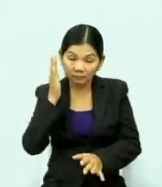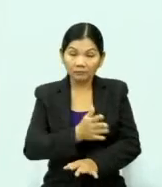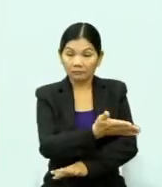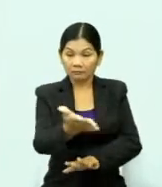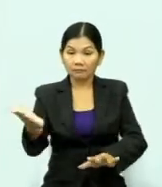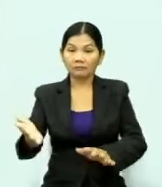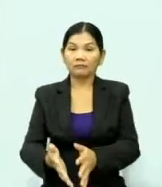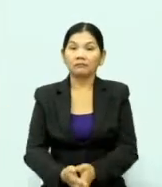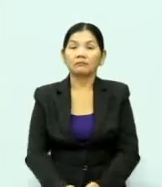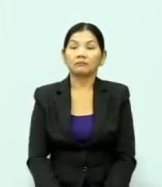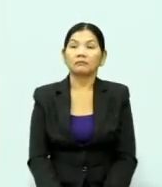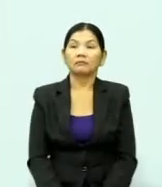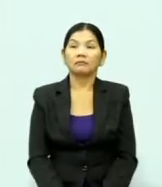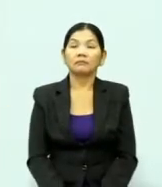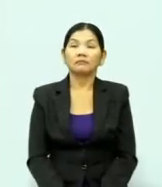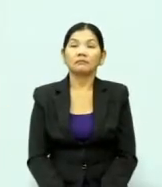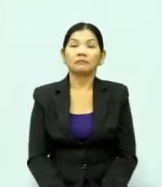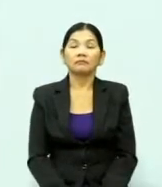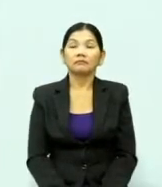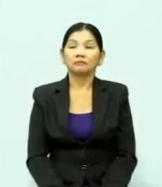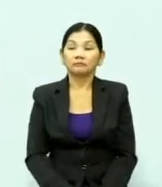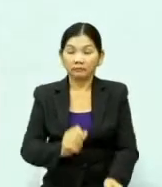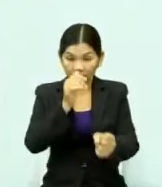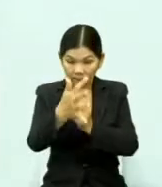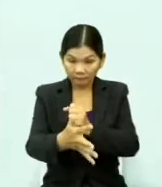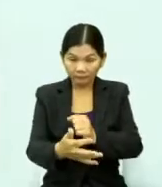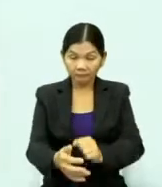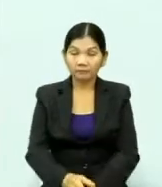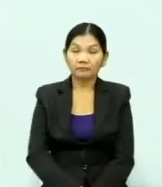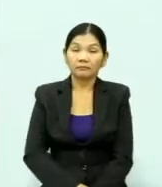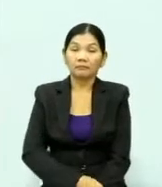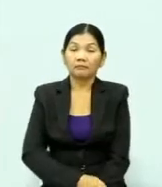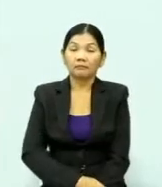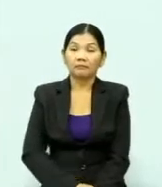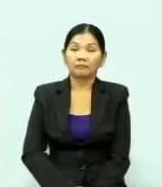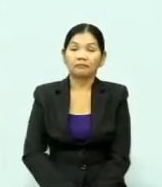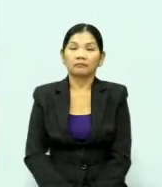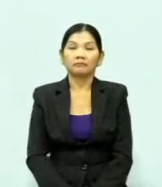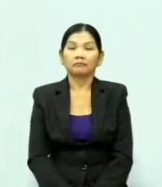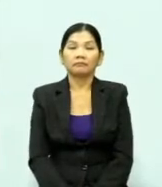nì tìm khuôn chấp đám